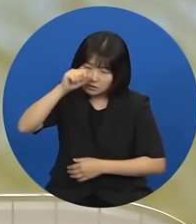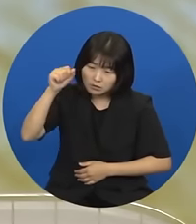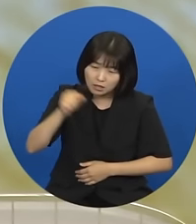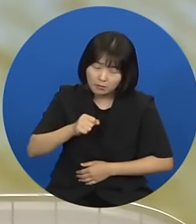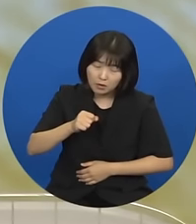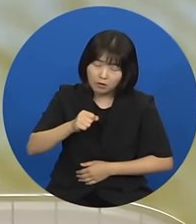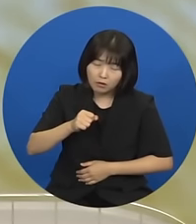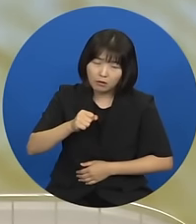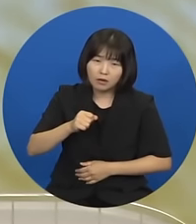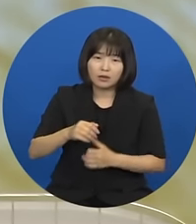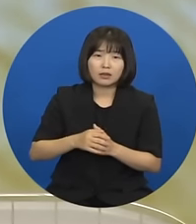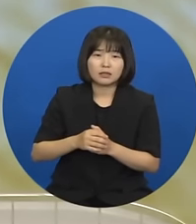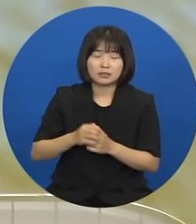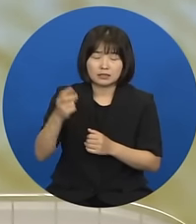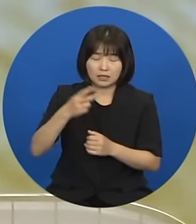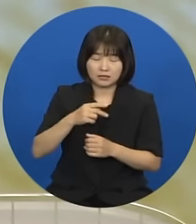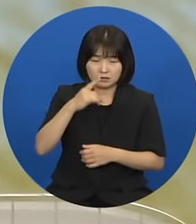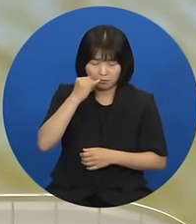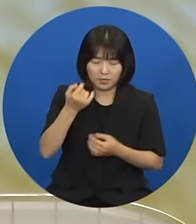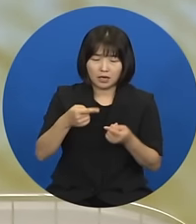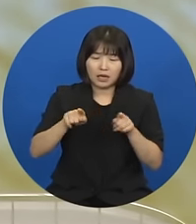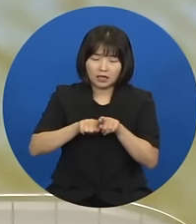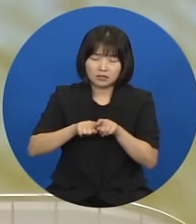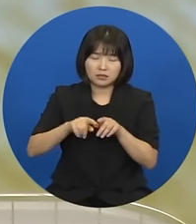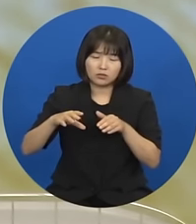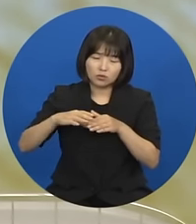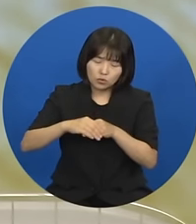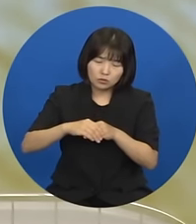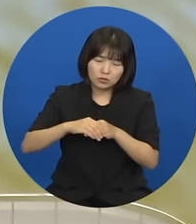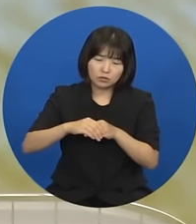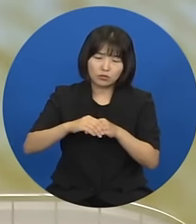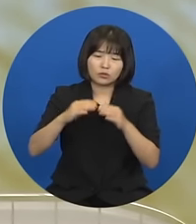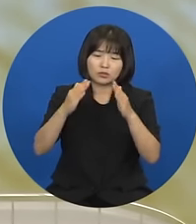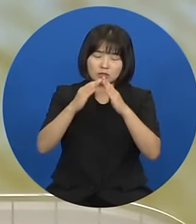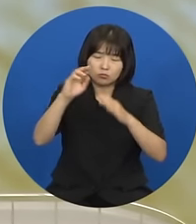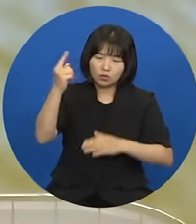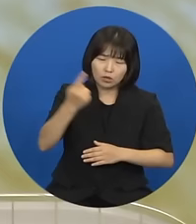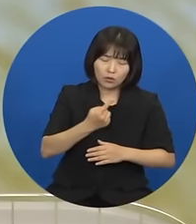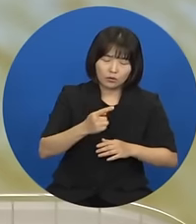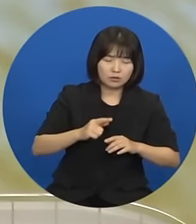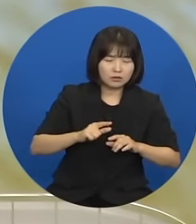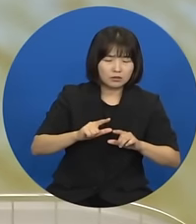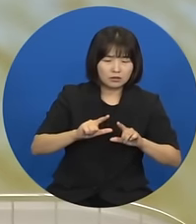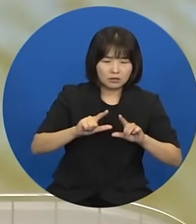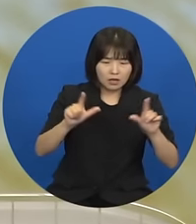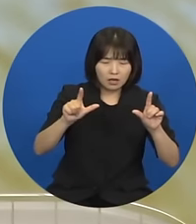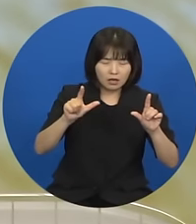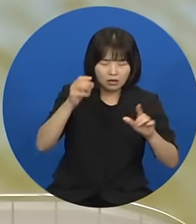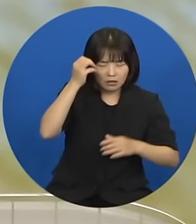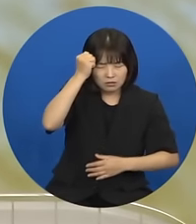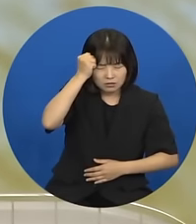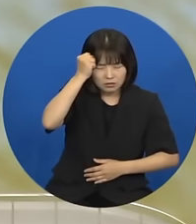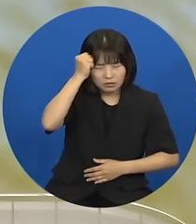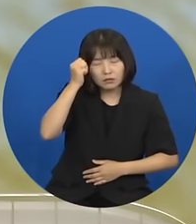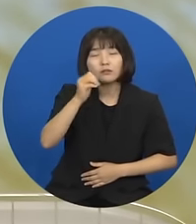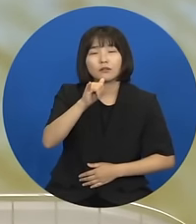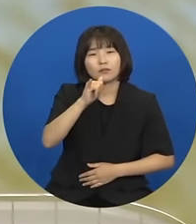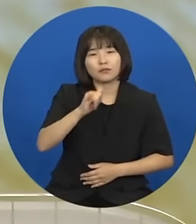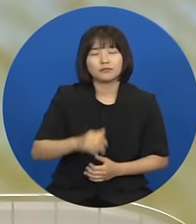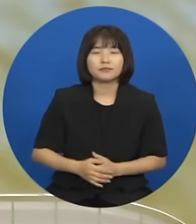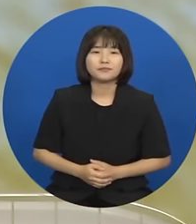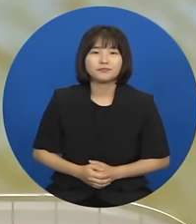잡고 집으로 오던 그때가 아직 저에게 선명하게 남아있습니다.